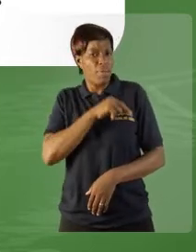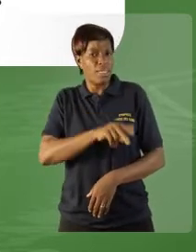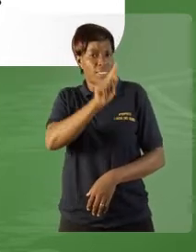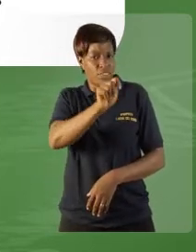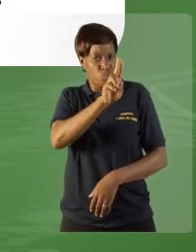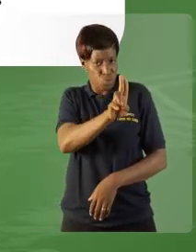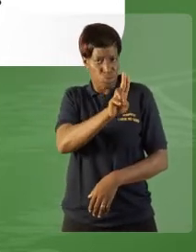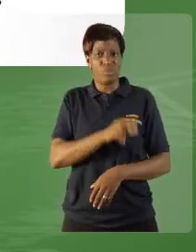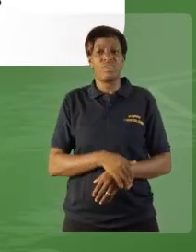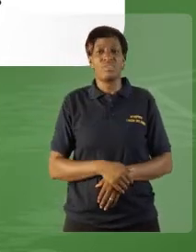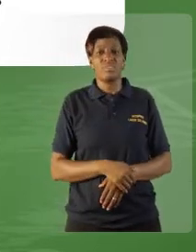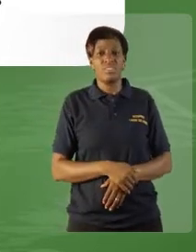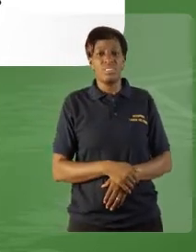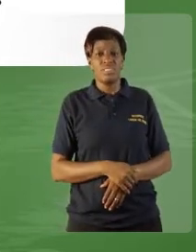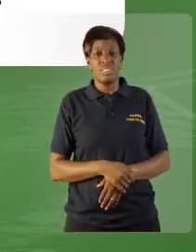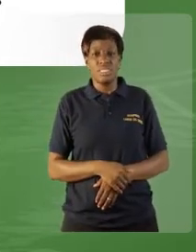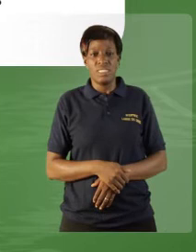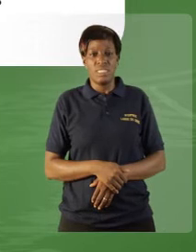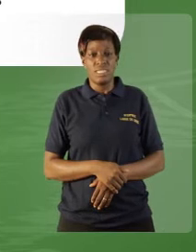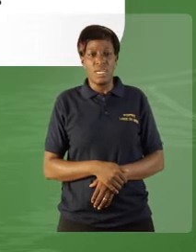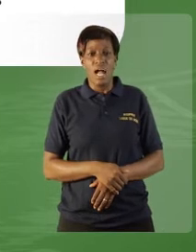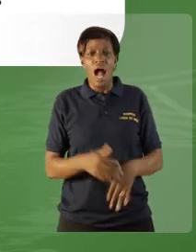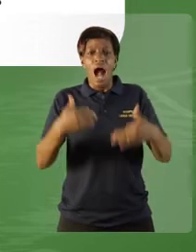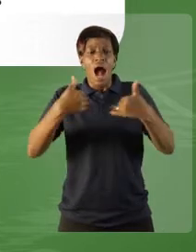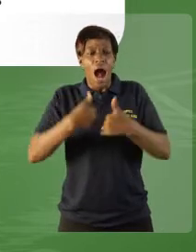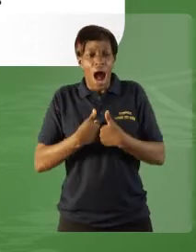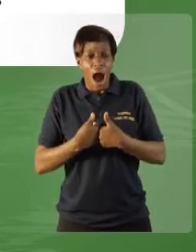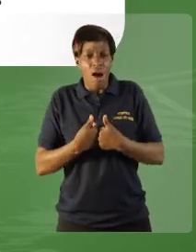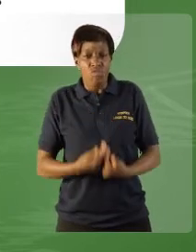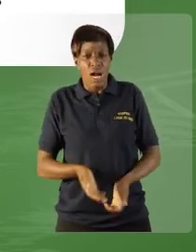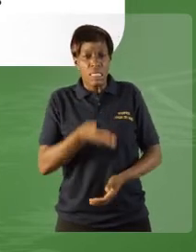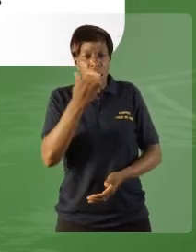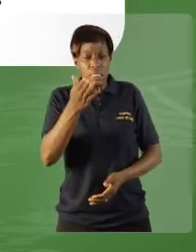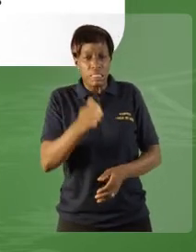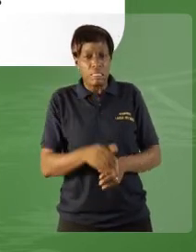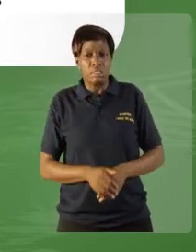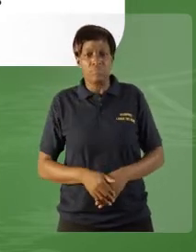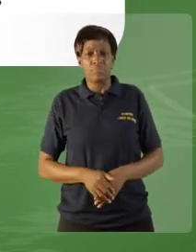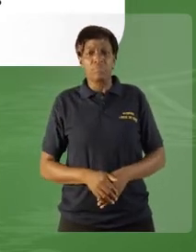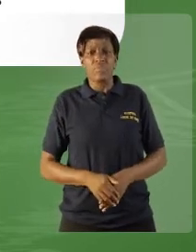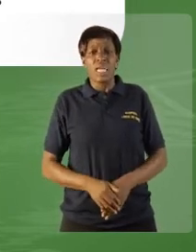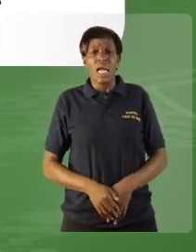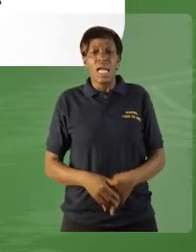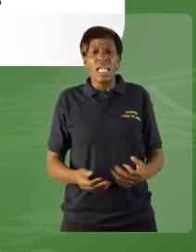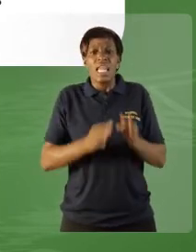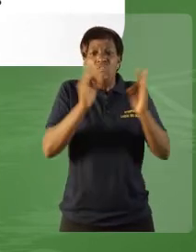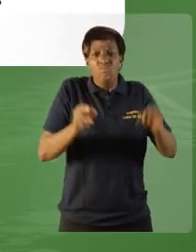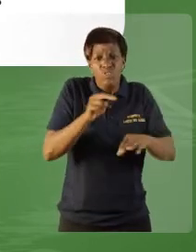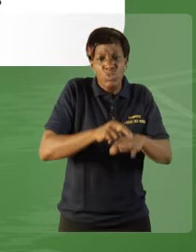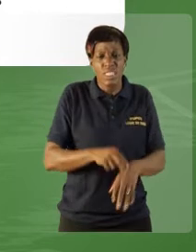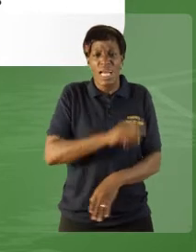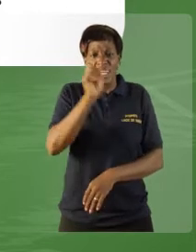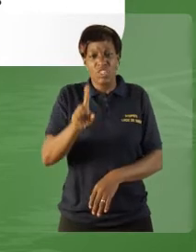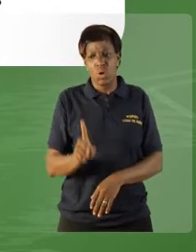Nous avons la formulation de la question qui est maladroite. On sent